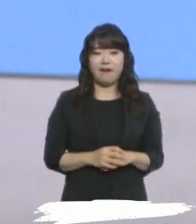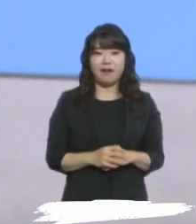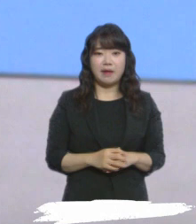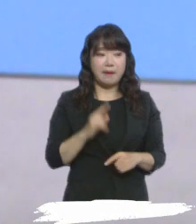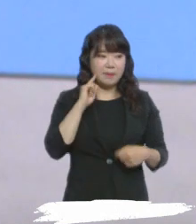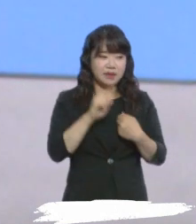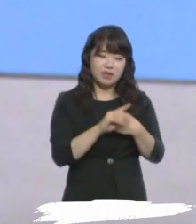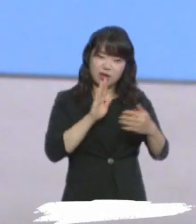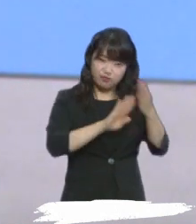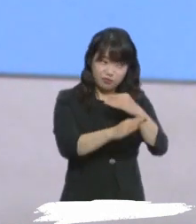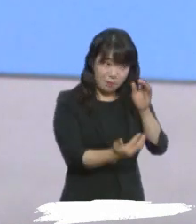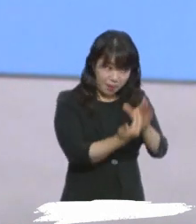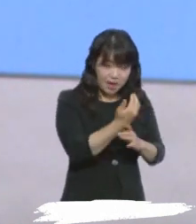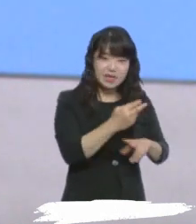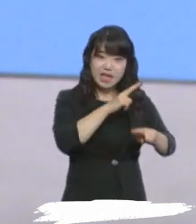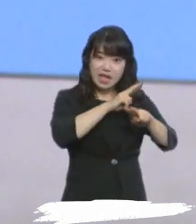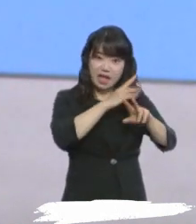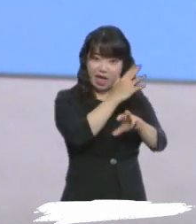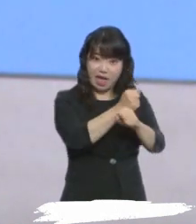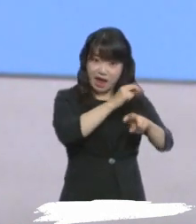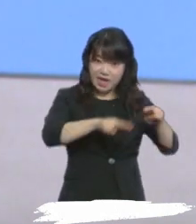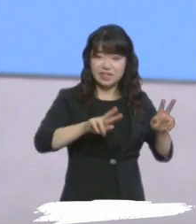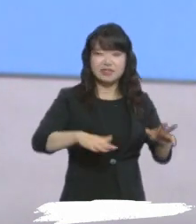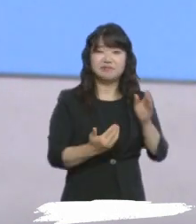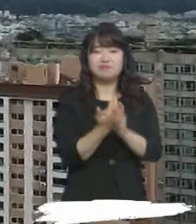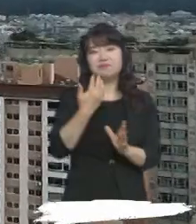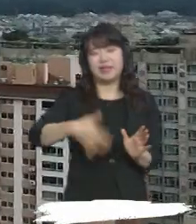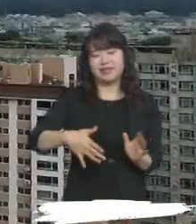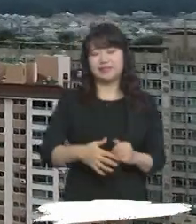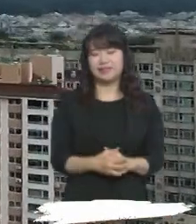계약 해지라든지 그런 내용들은 일단 없습니다.